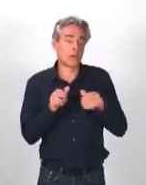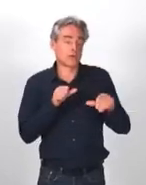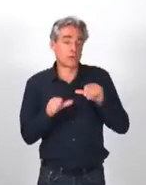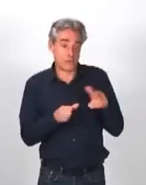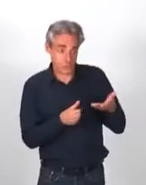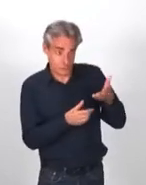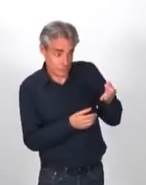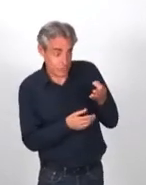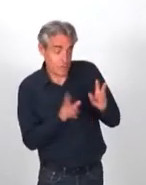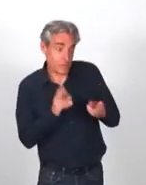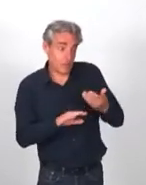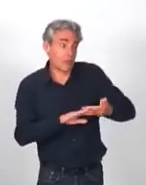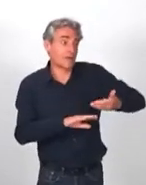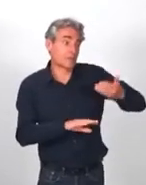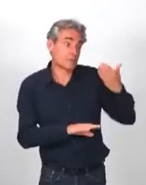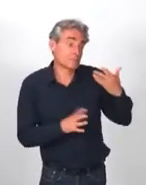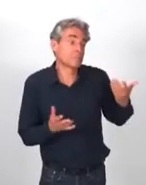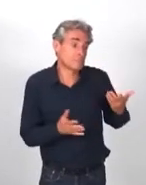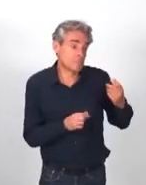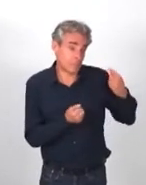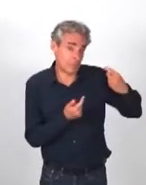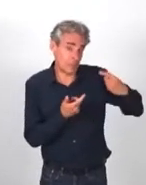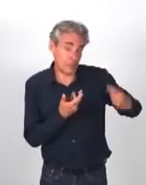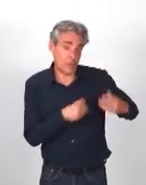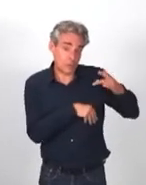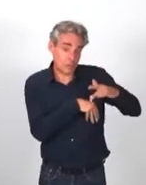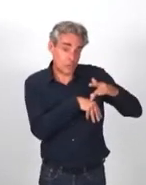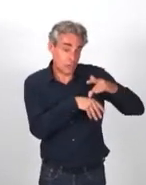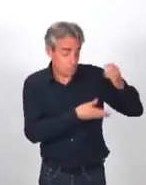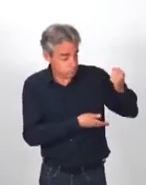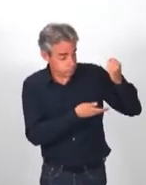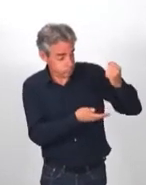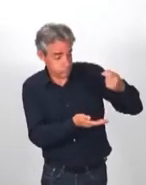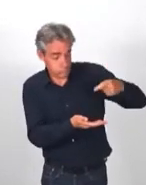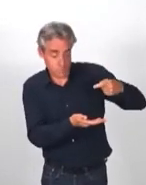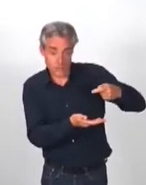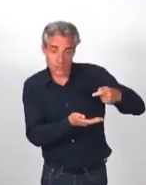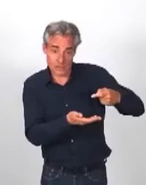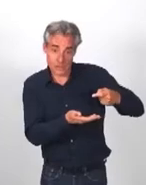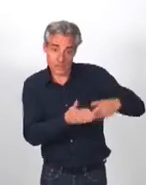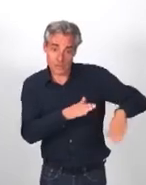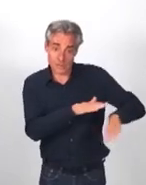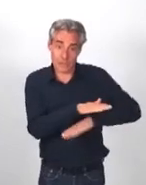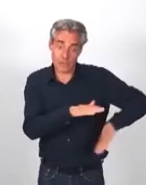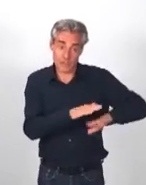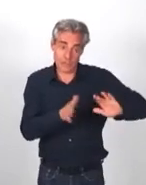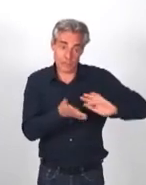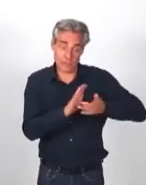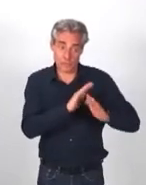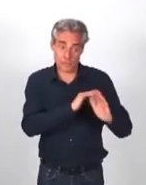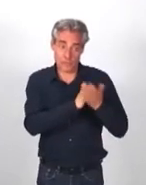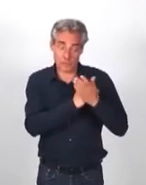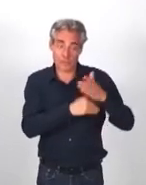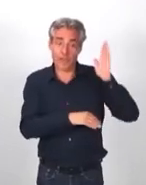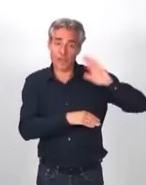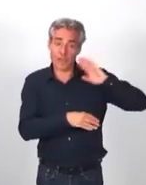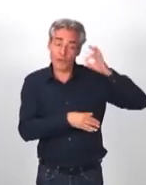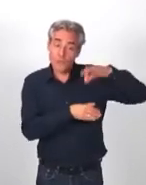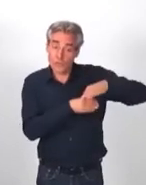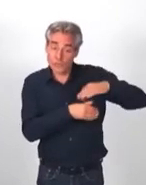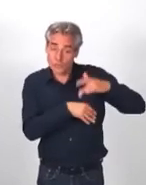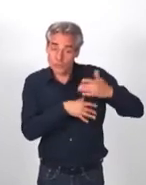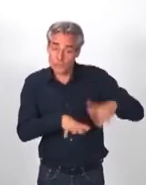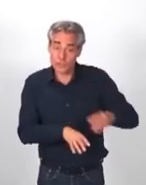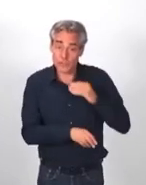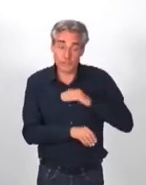rappeliez que un certain nombre de choses avaient été mises en place qui constituent l'essentiel, en fait, de ce que vous présentez. Et j'en profite aussi